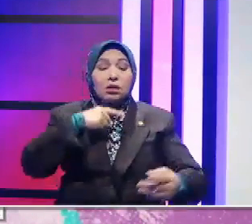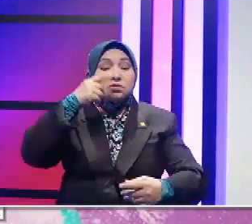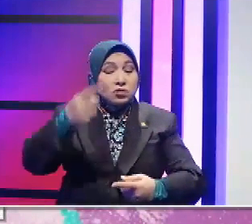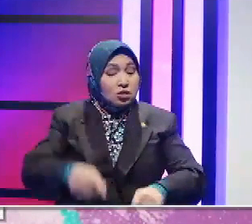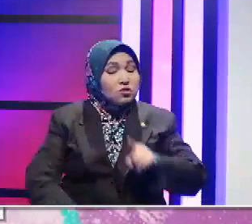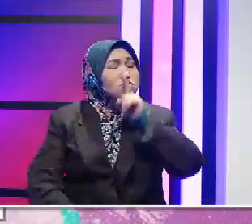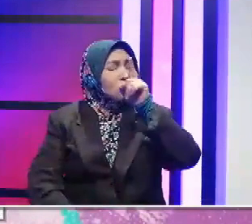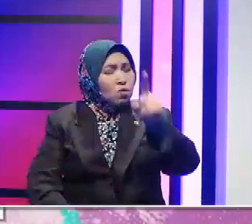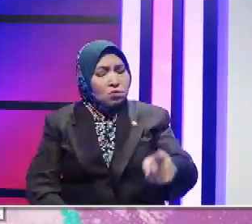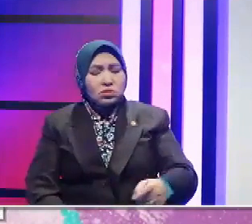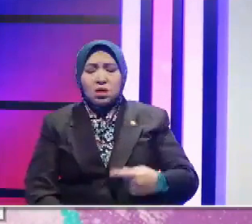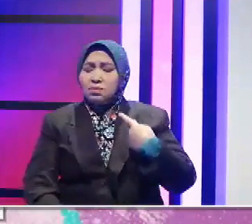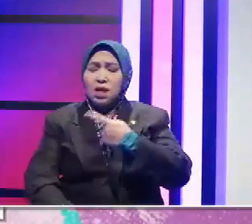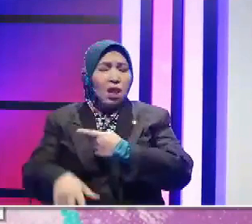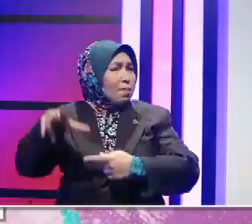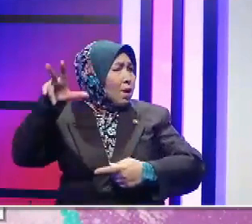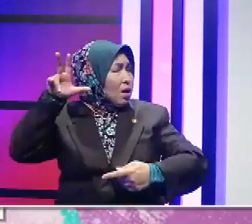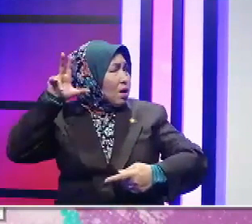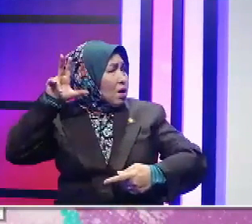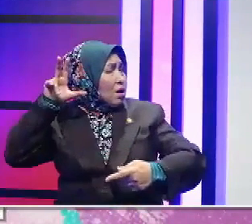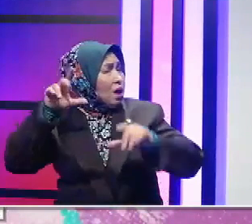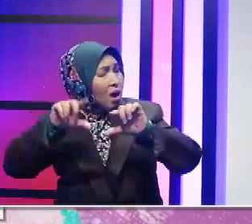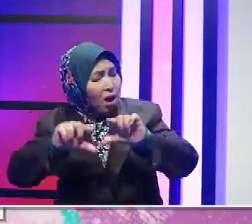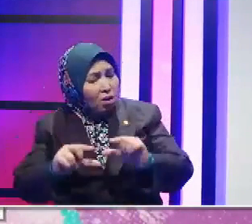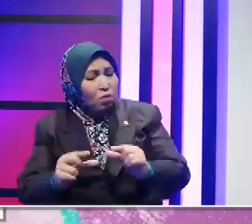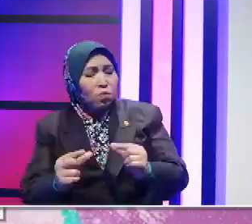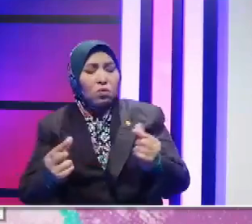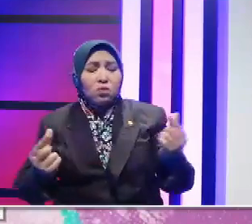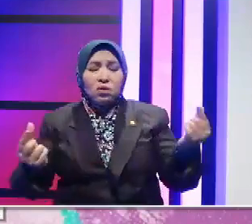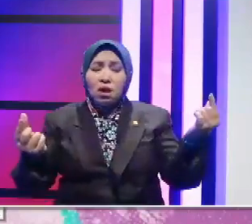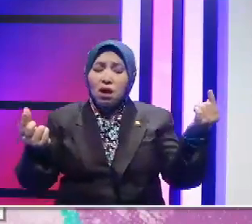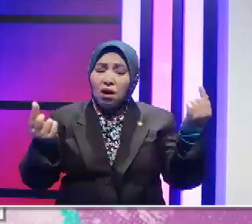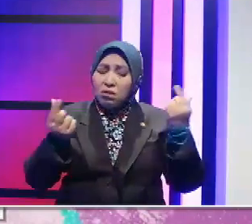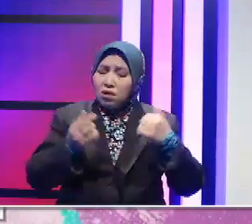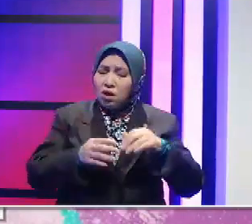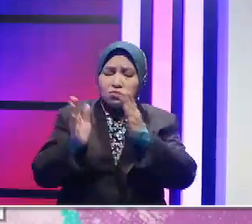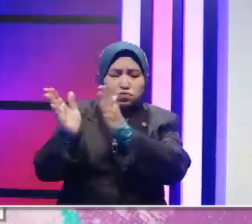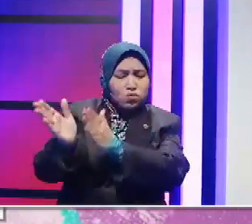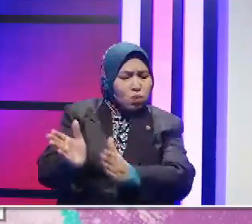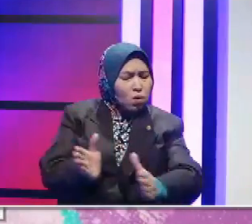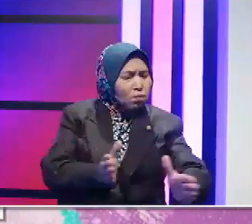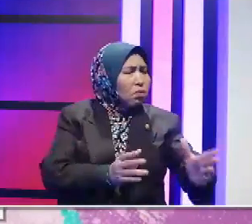إنا سمعنا قرآنا عجبا